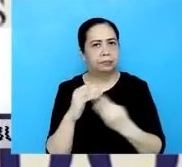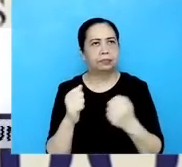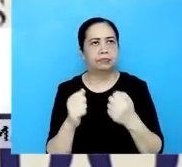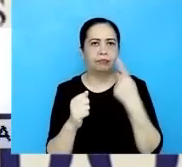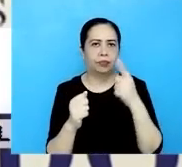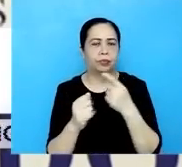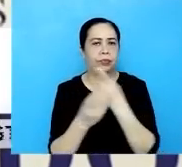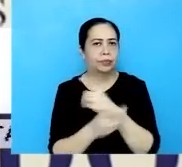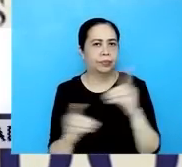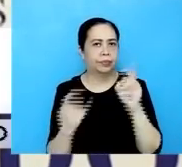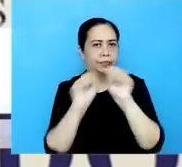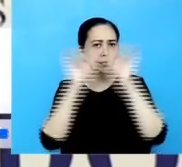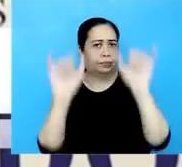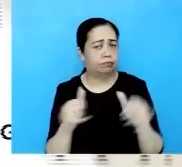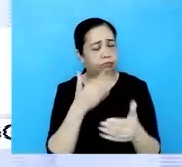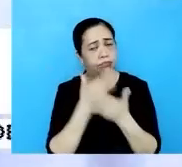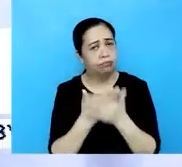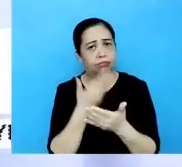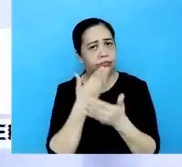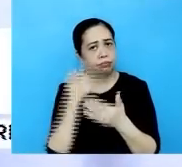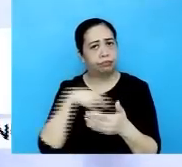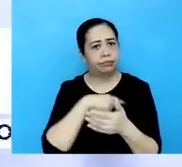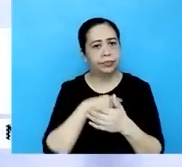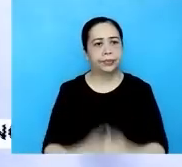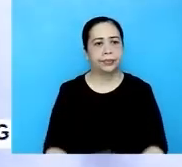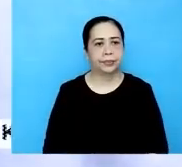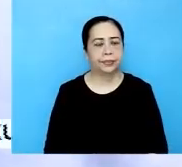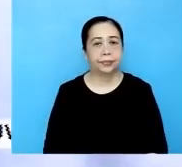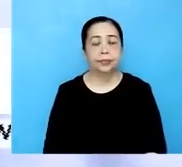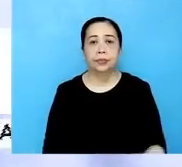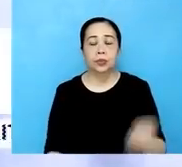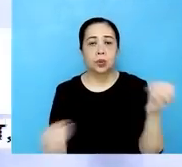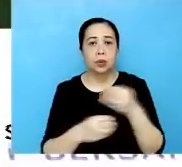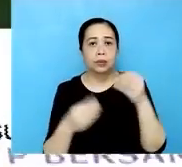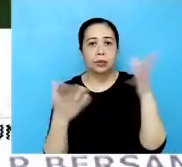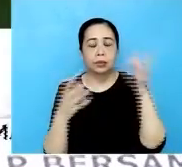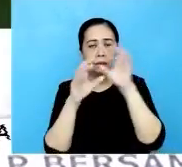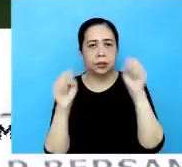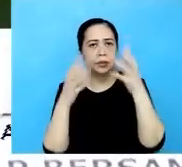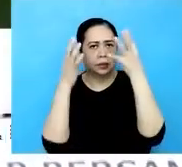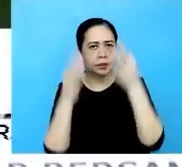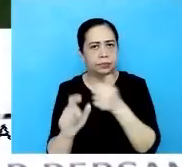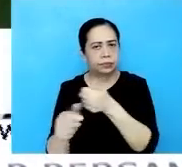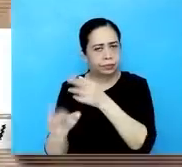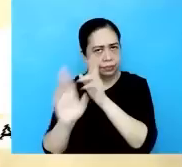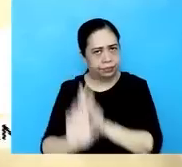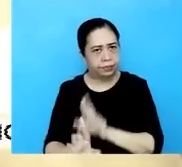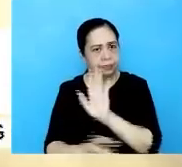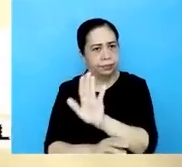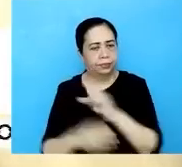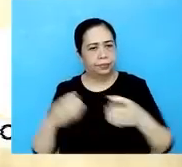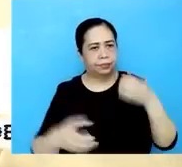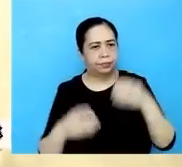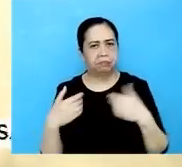system. So it's good. It's good for us. Ang palasyo naman, ginagalang daw ang desisyon ng korte sa kaso ni De Lima. Wala